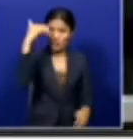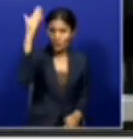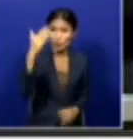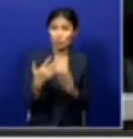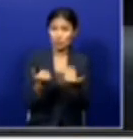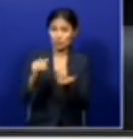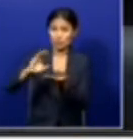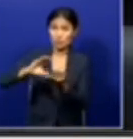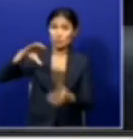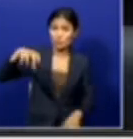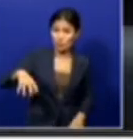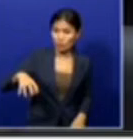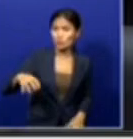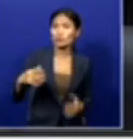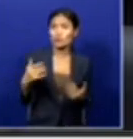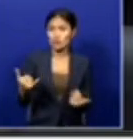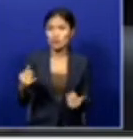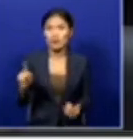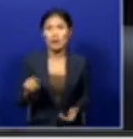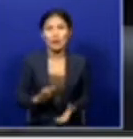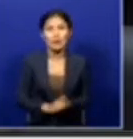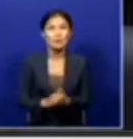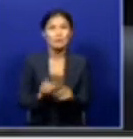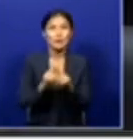ทำตัวเป็นฝ่ายบริหารและท่านประธาน